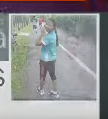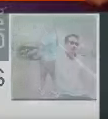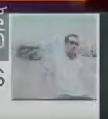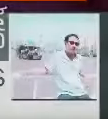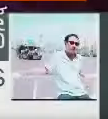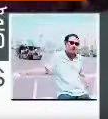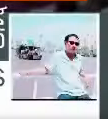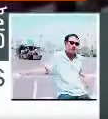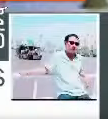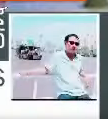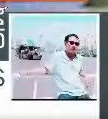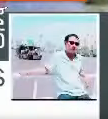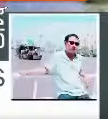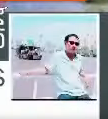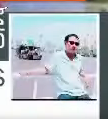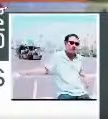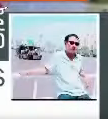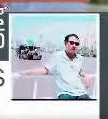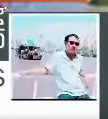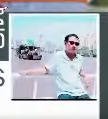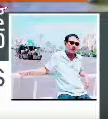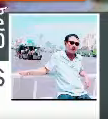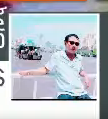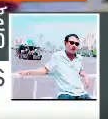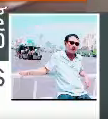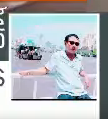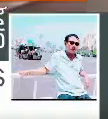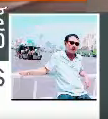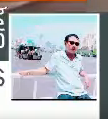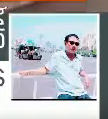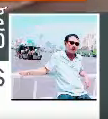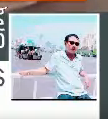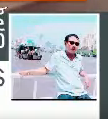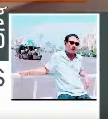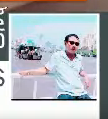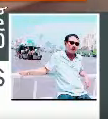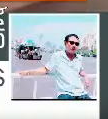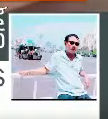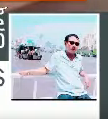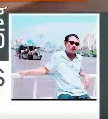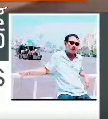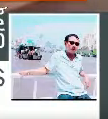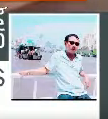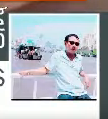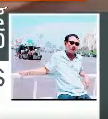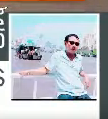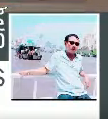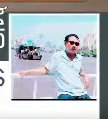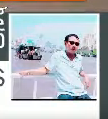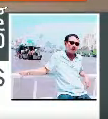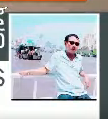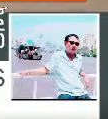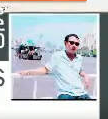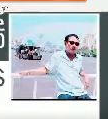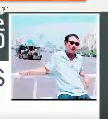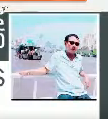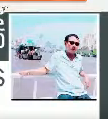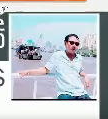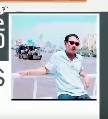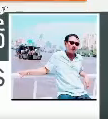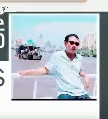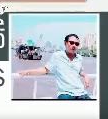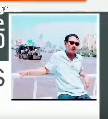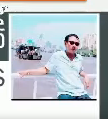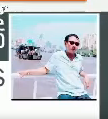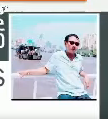จากการอาศัยเทคโนโลยีการเจริญพันธุ์ทางการแพทย์เชื่อว่าจะเป็นการแก้ไขที่ตรงจุดครับทั้งนี้สภาใช้เวลาใน